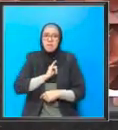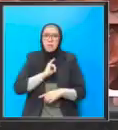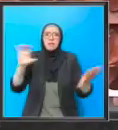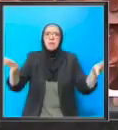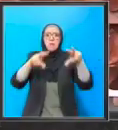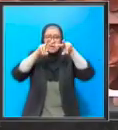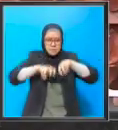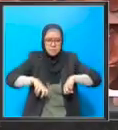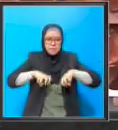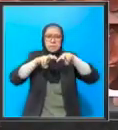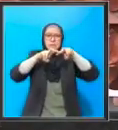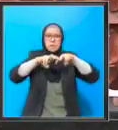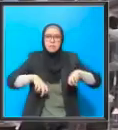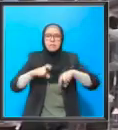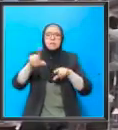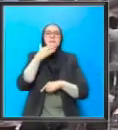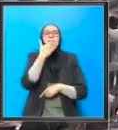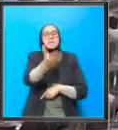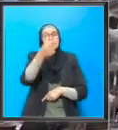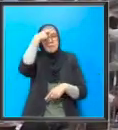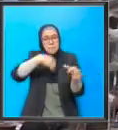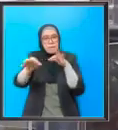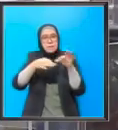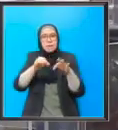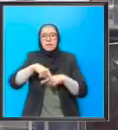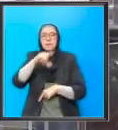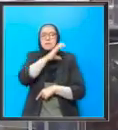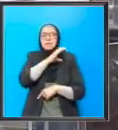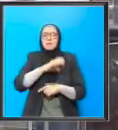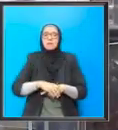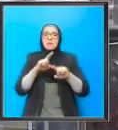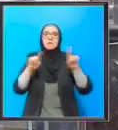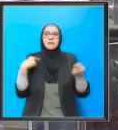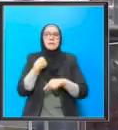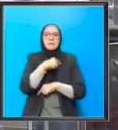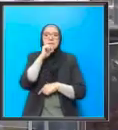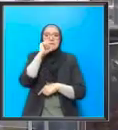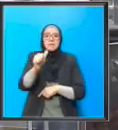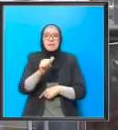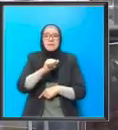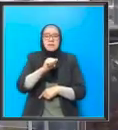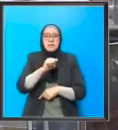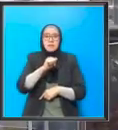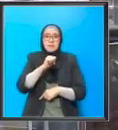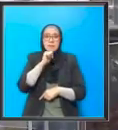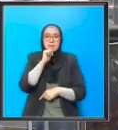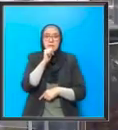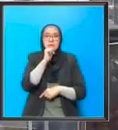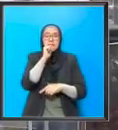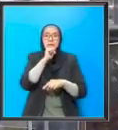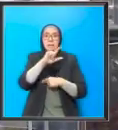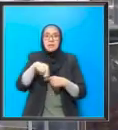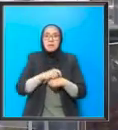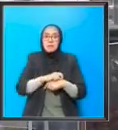Terima kasih di atas penjelasan tetapi ya kita tidak terikat dengan apa yang dilakukan di waise